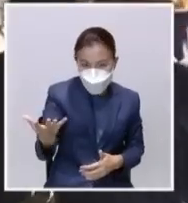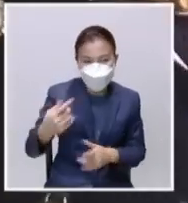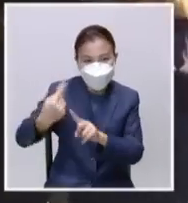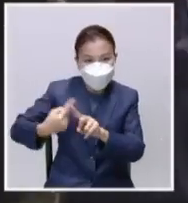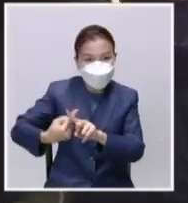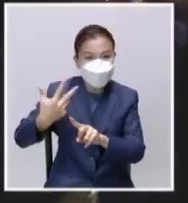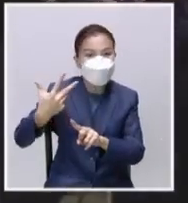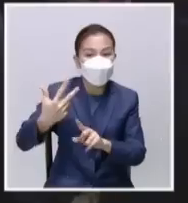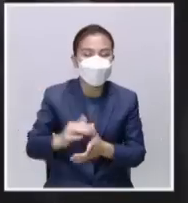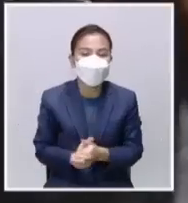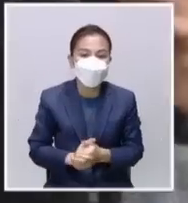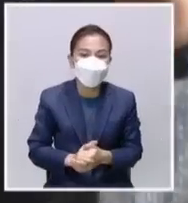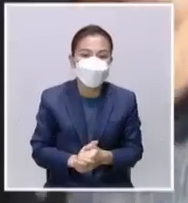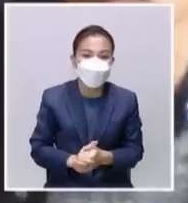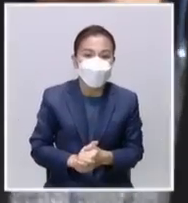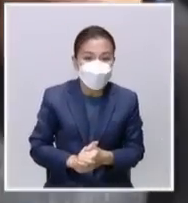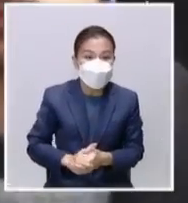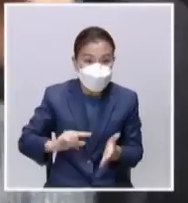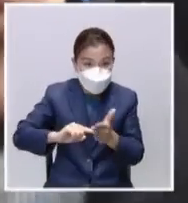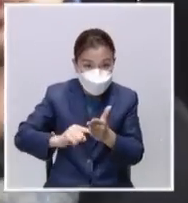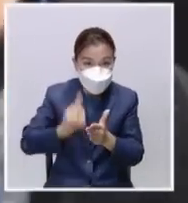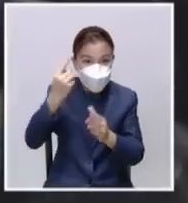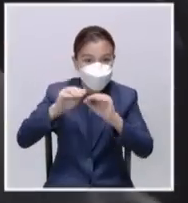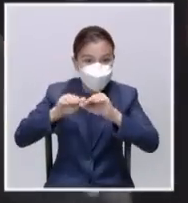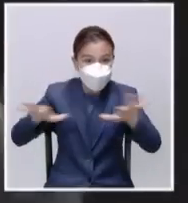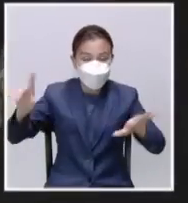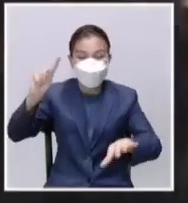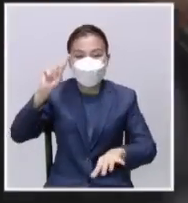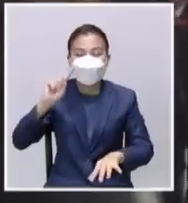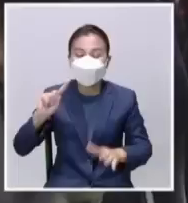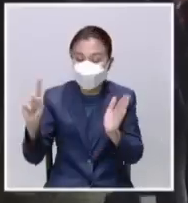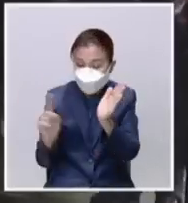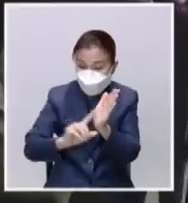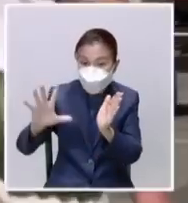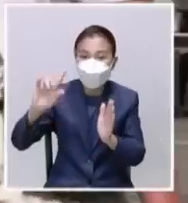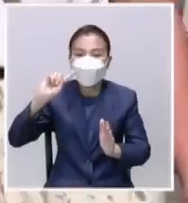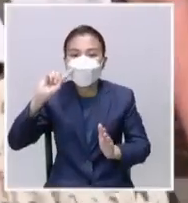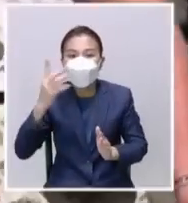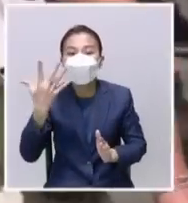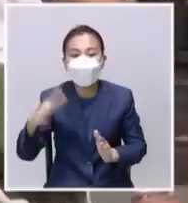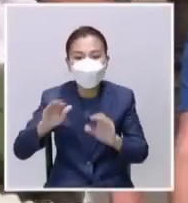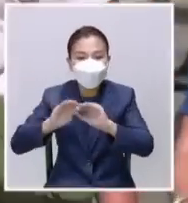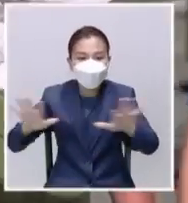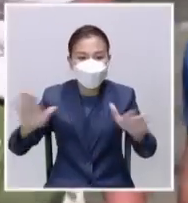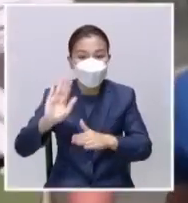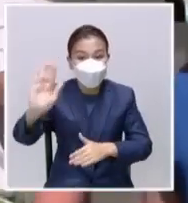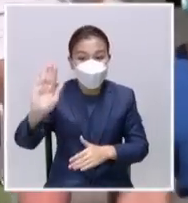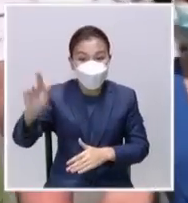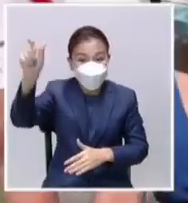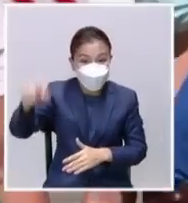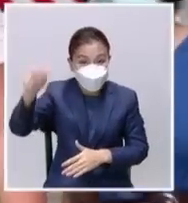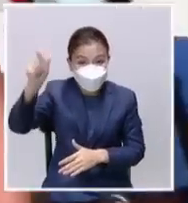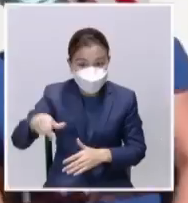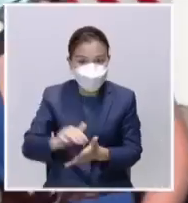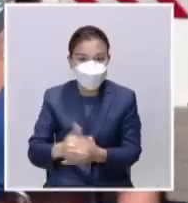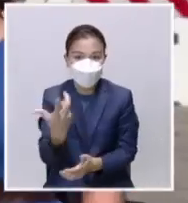เดือนเลยค่ะและนับเป็นการเริ่มเข้าสู่การระบาดรอบที่5แล้วก็ว่าได้นะคะ ล่าสุดที่ฝรั่งเศสมีผู้ฉีดวัคซีนต้านโควิด19ครบ